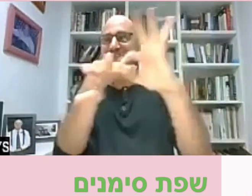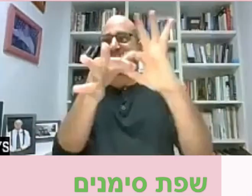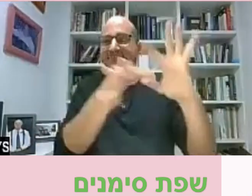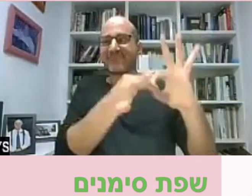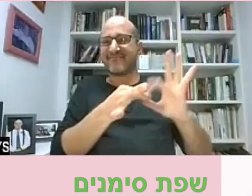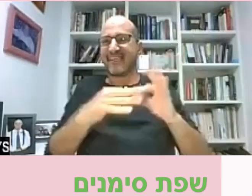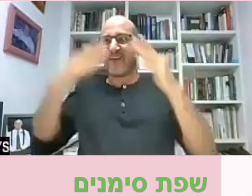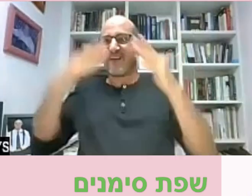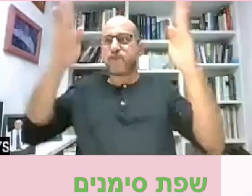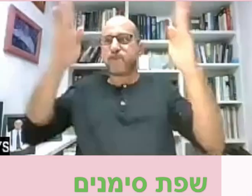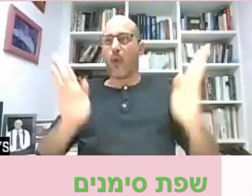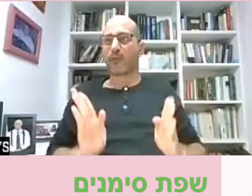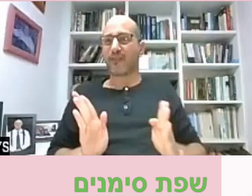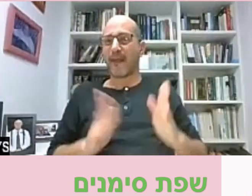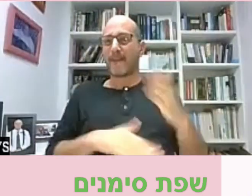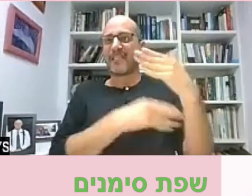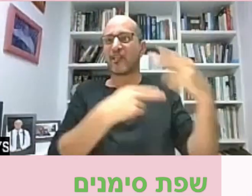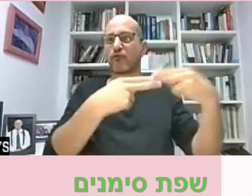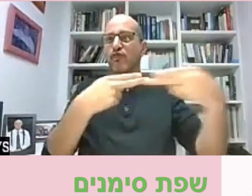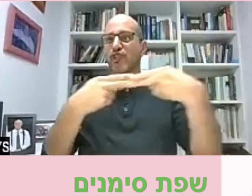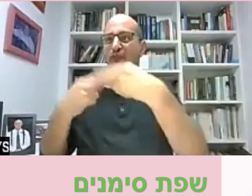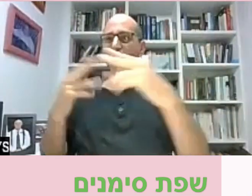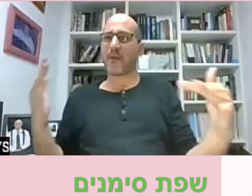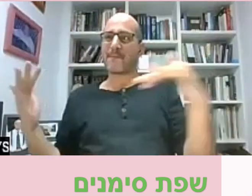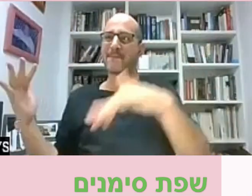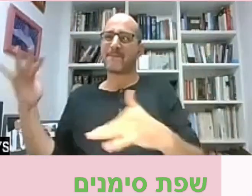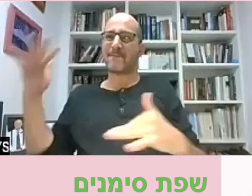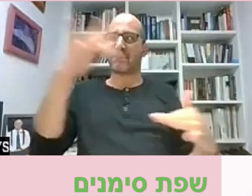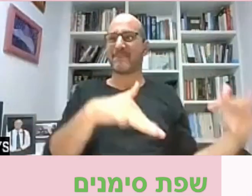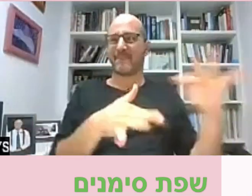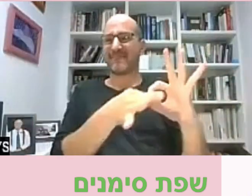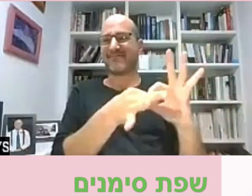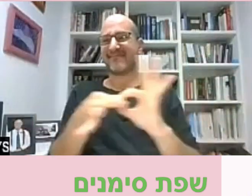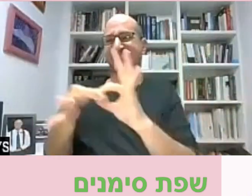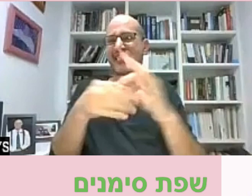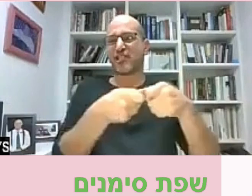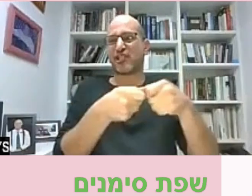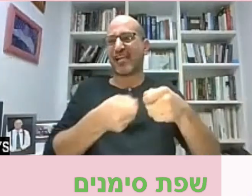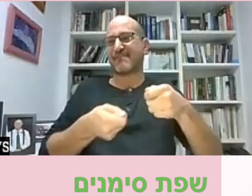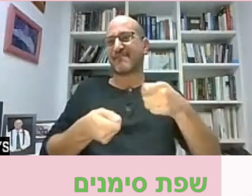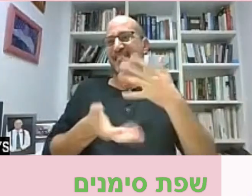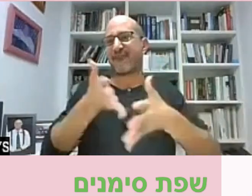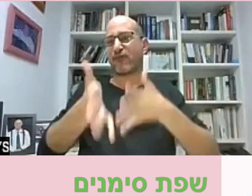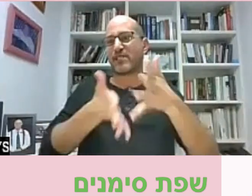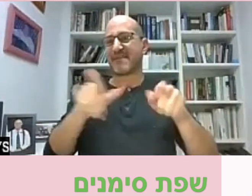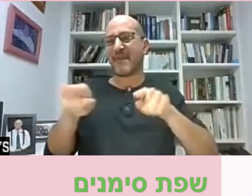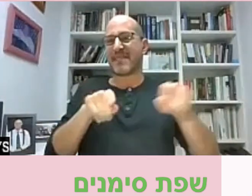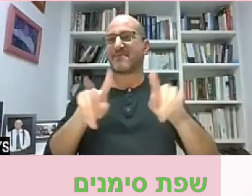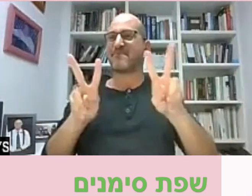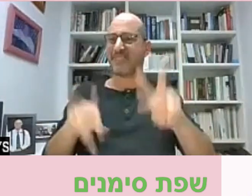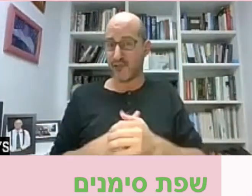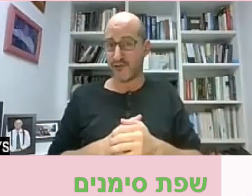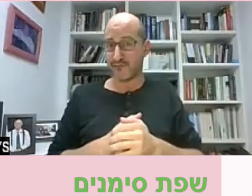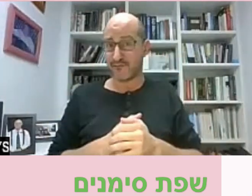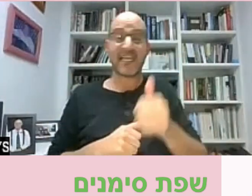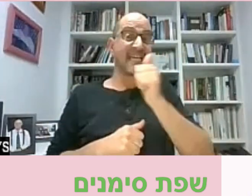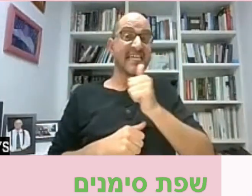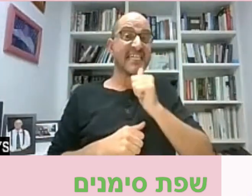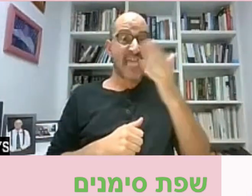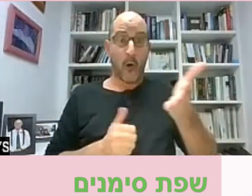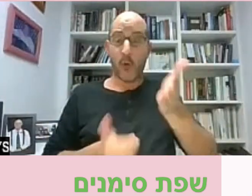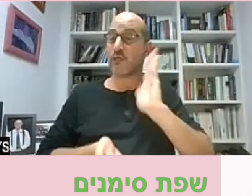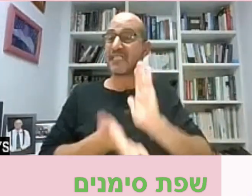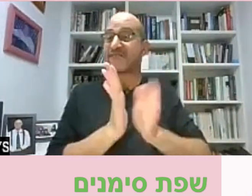שבמדינה, בשוויץ יש הרבה מדינות שכונות, מדינות שכנות שיש המון שפות שונות